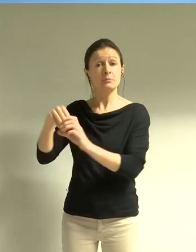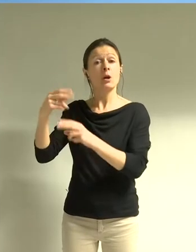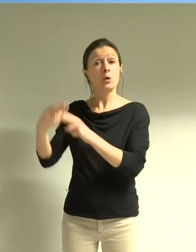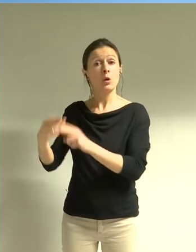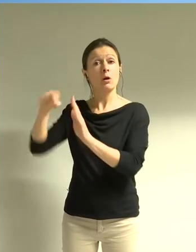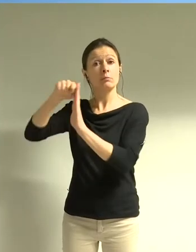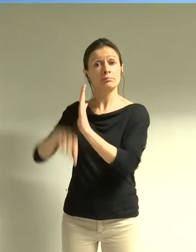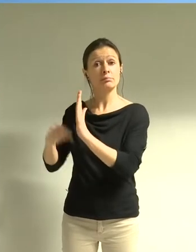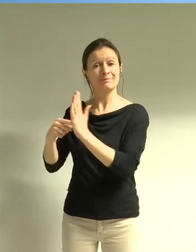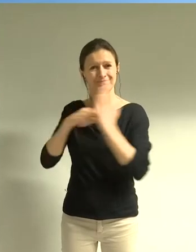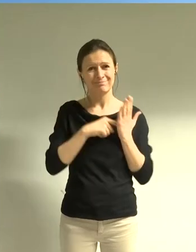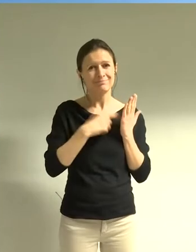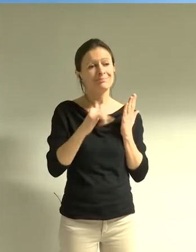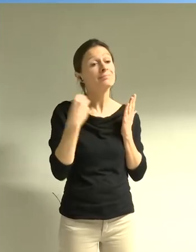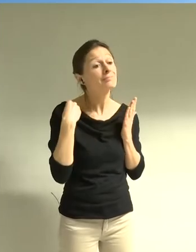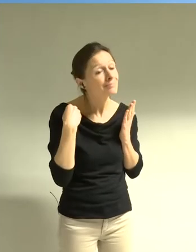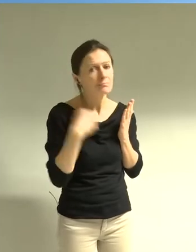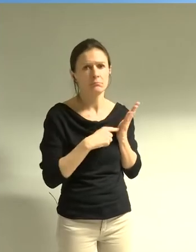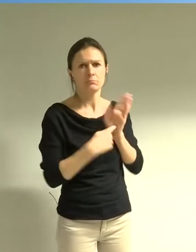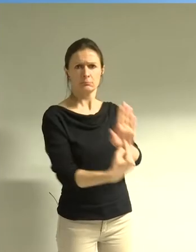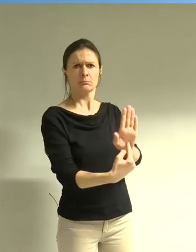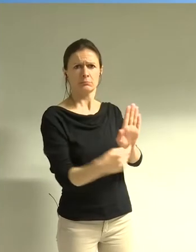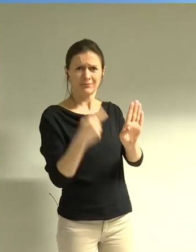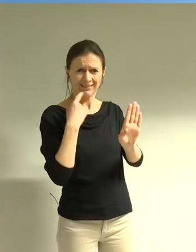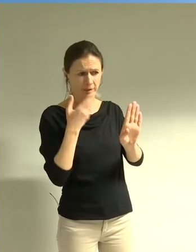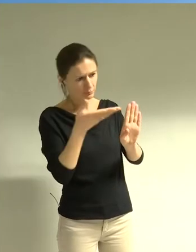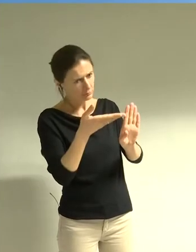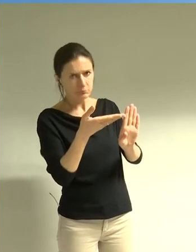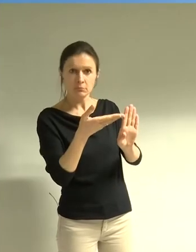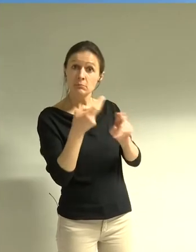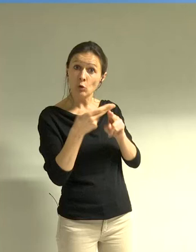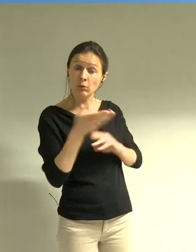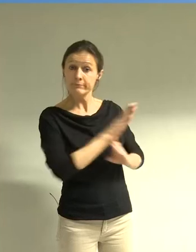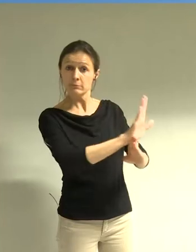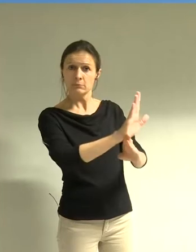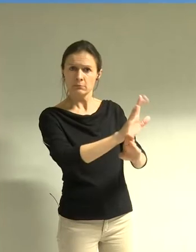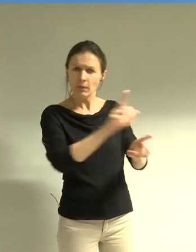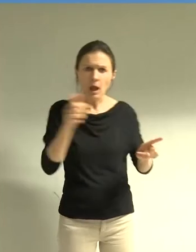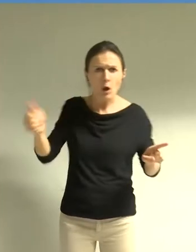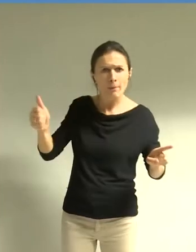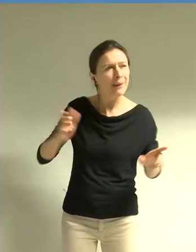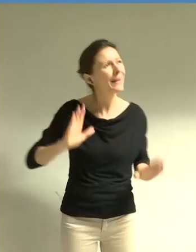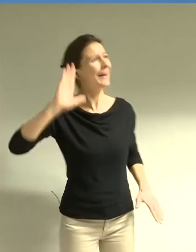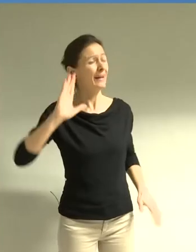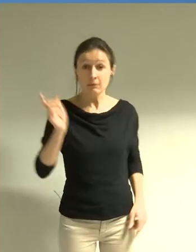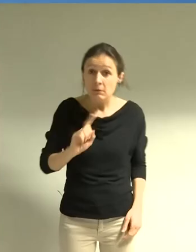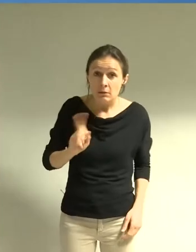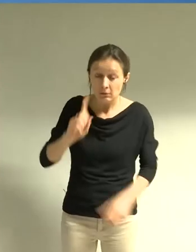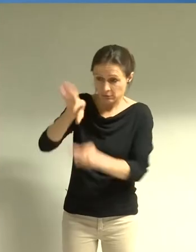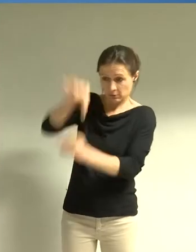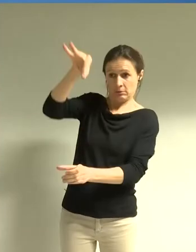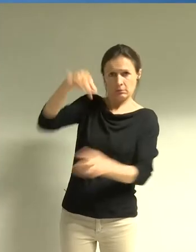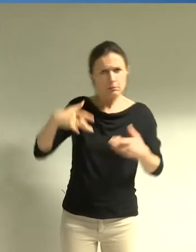habitants et aux habitantes de grenoble alors qu'à l'origine il n'était même pas volontaire pour participer c'est